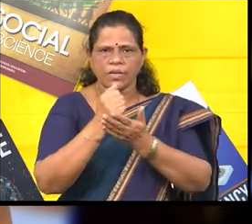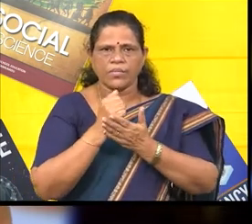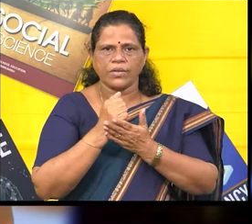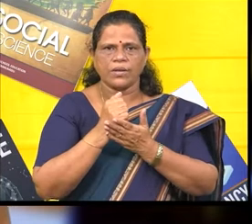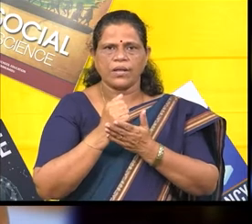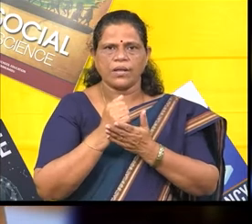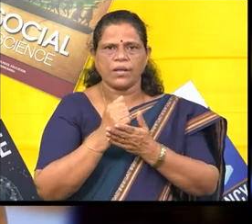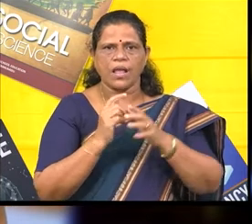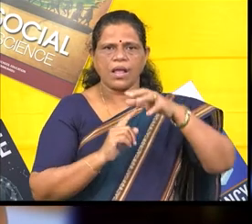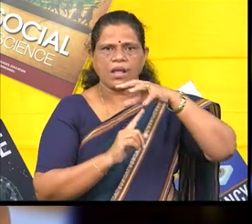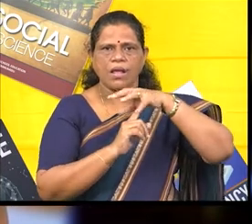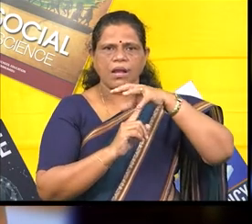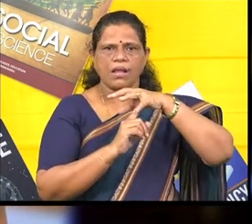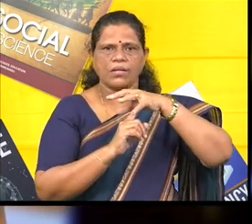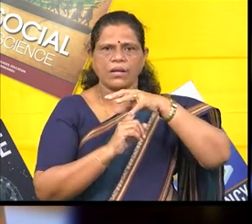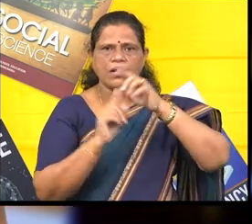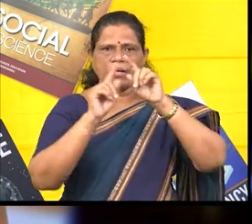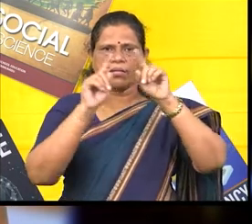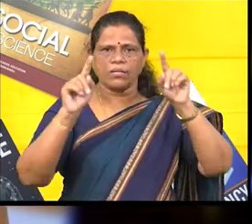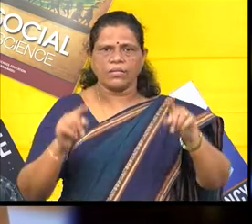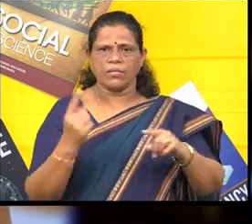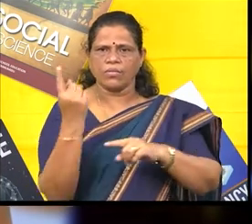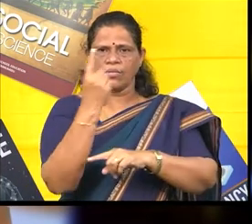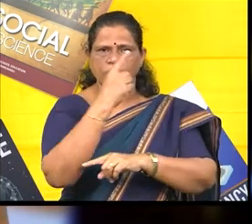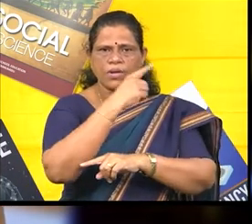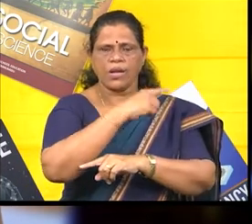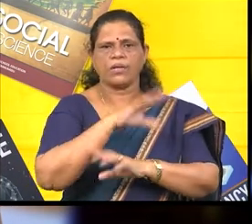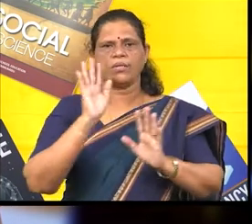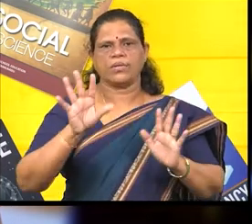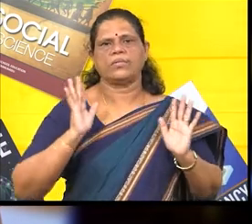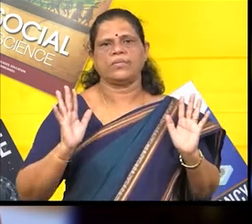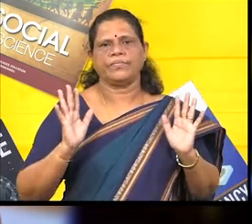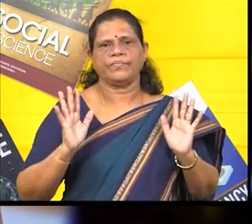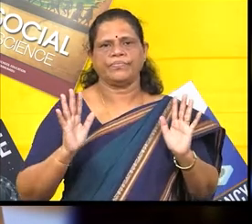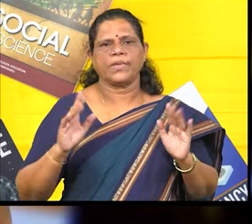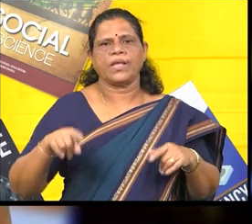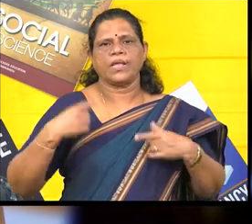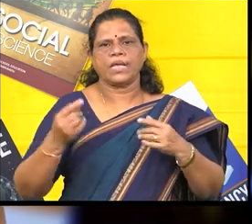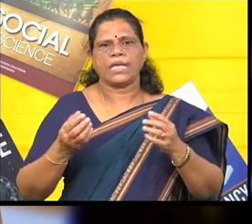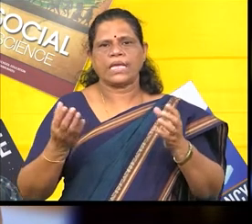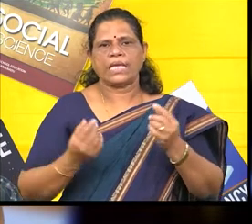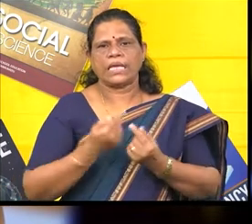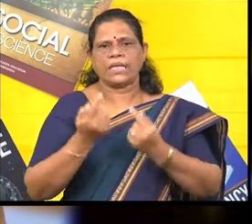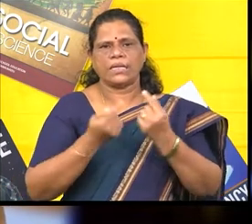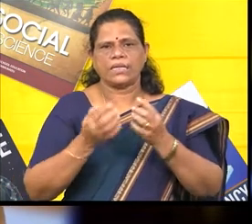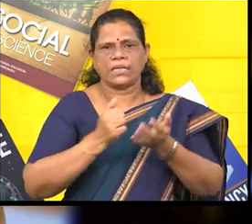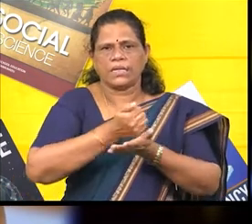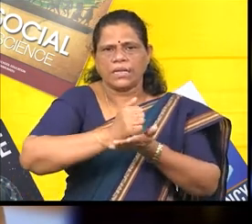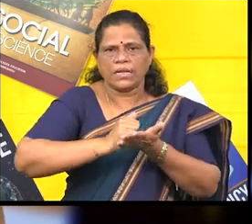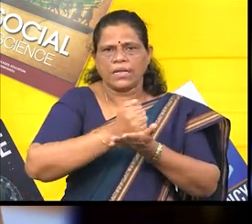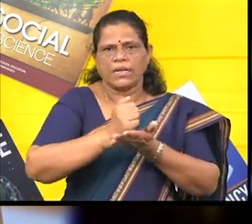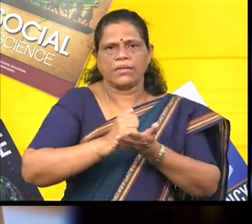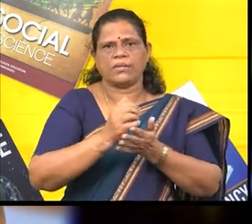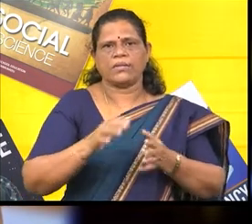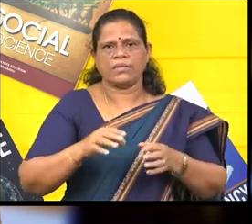பயன்படுத்தணும். இப்போது காளான்களை வச்சுருக்கிறாங்க பேக்கெட்டில், அதுக்கு ஒரு நாள் தான், அதிகபட்சமாக ஒரு நாள் தான் வச்சுருப்பாங்க. அதே கீரைகள் இருக்குது, அதை நம்ம என்ன